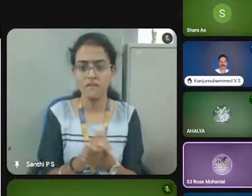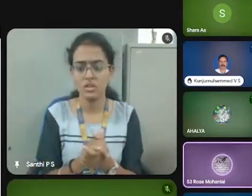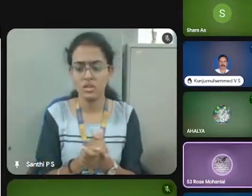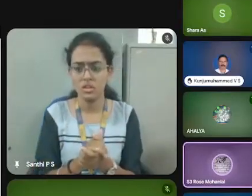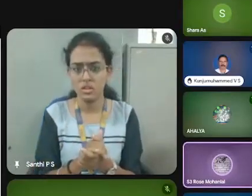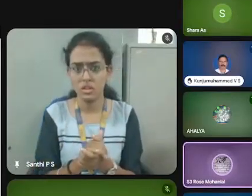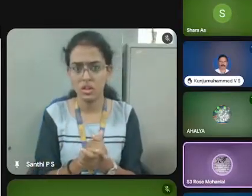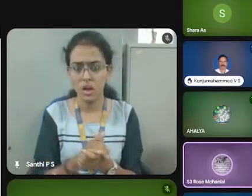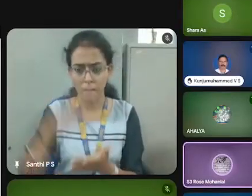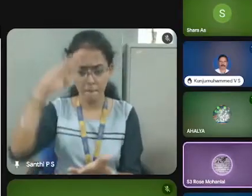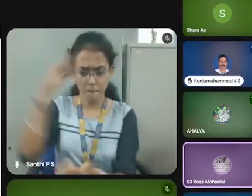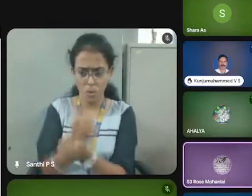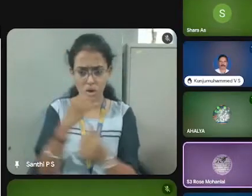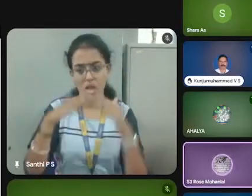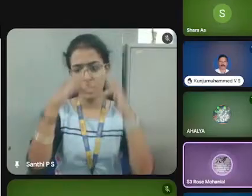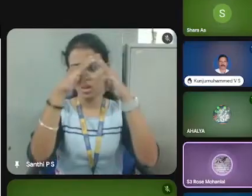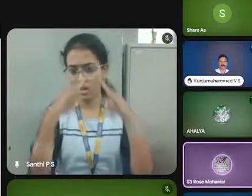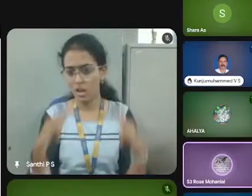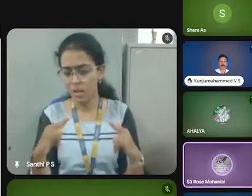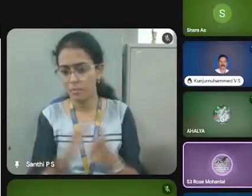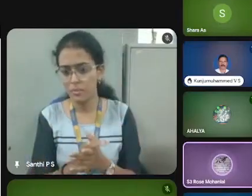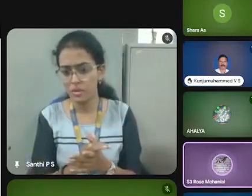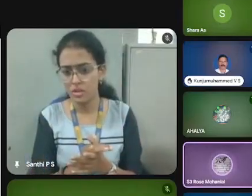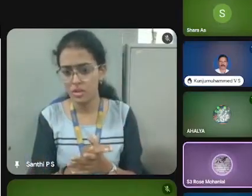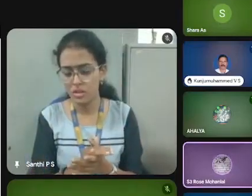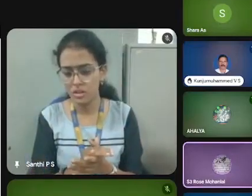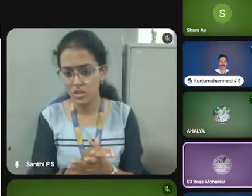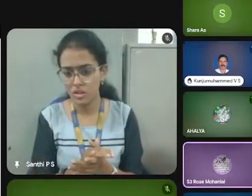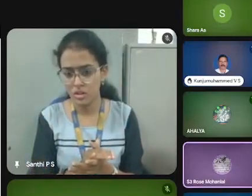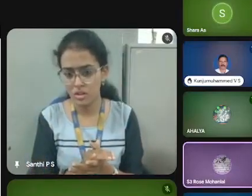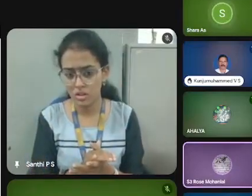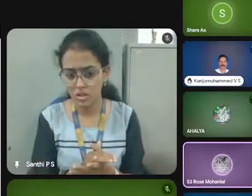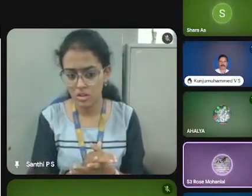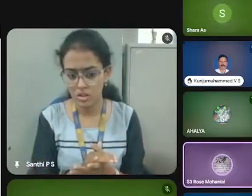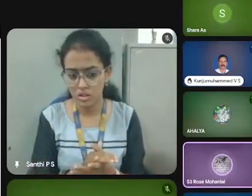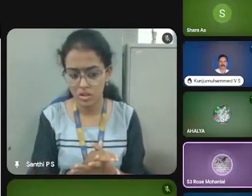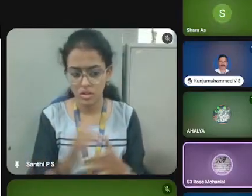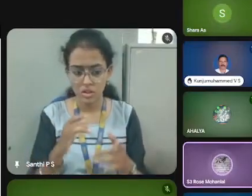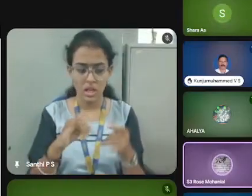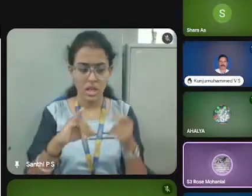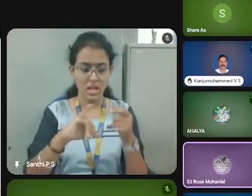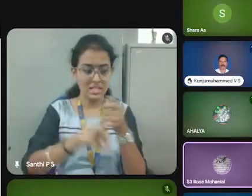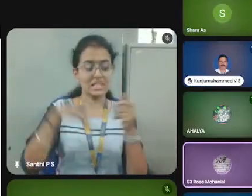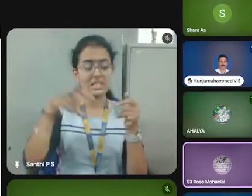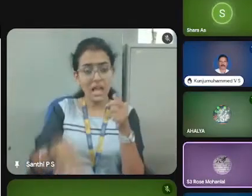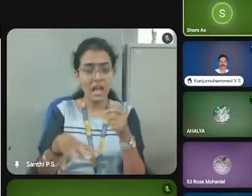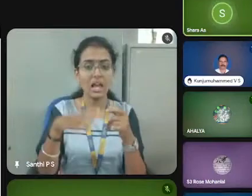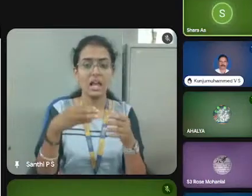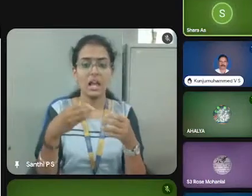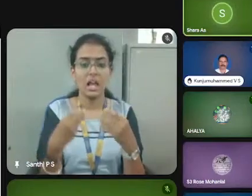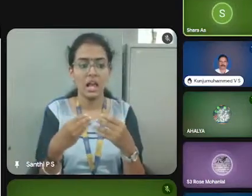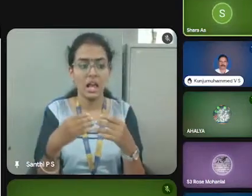പോലീസ് ക്യാമ്പ് സ്റ്റേറ്റ് റിസോഴ്സ് സെന്ററോ? അതെ സ്റ്റേറ്റ് റിസോഴ്സ് സെന്റർ അല്ലേ മാം?